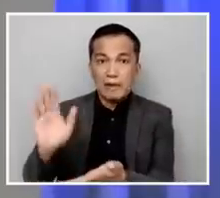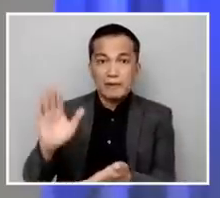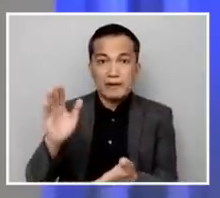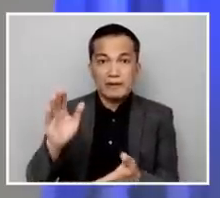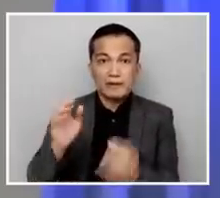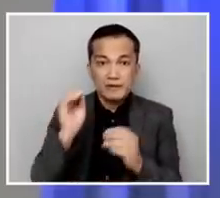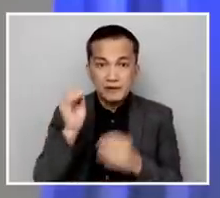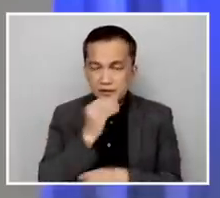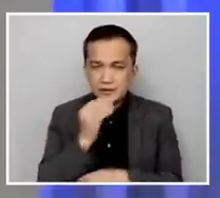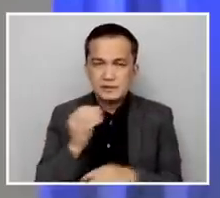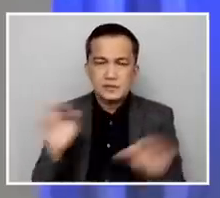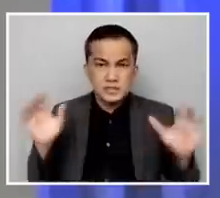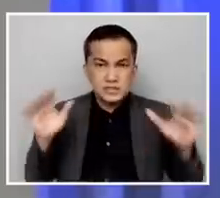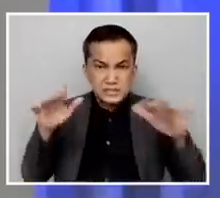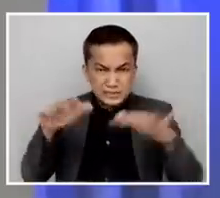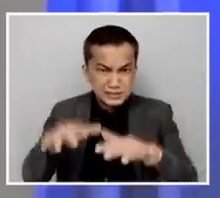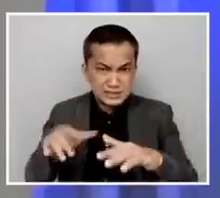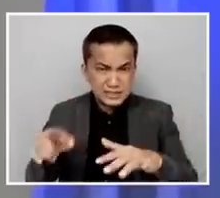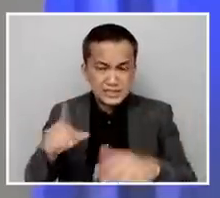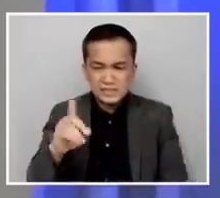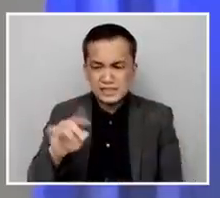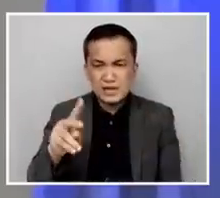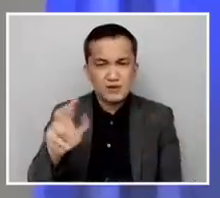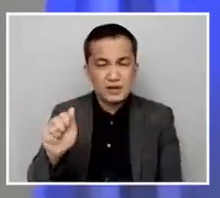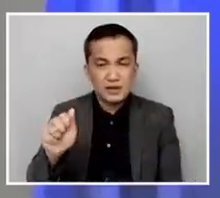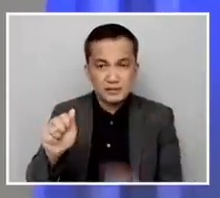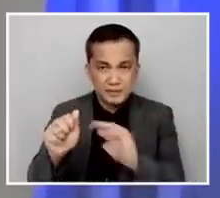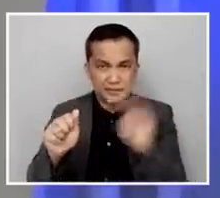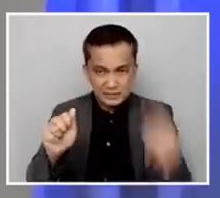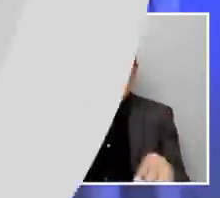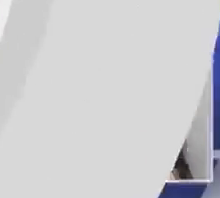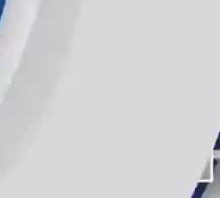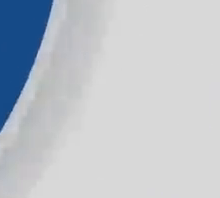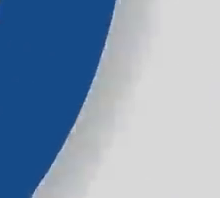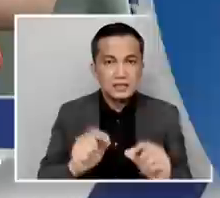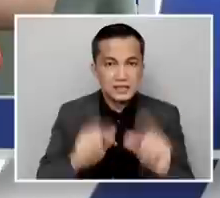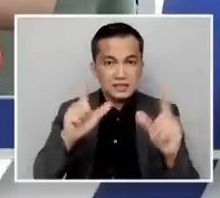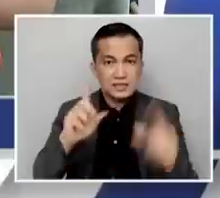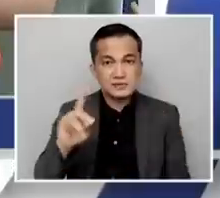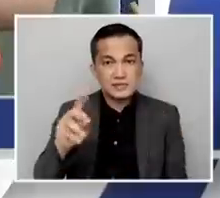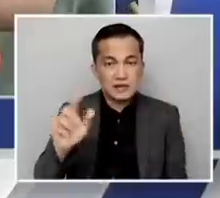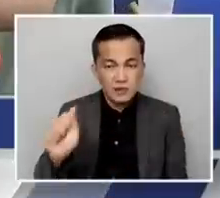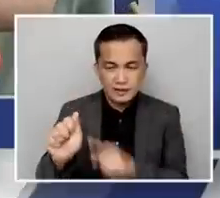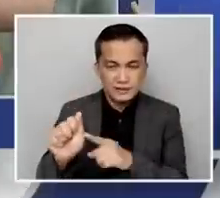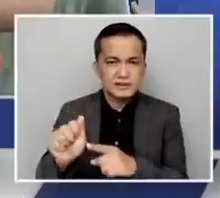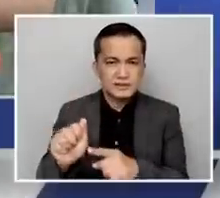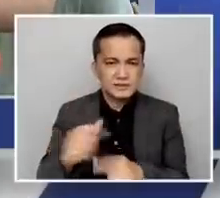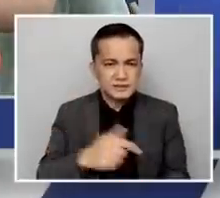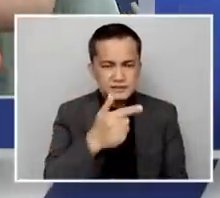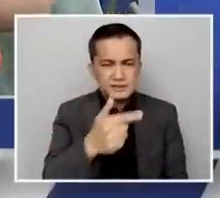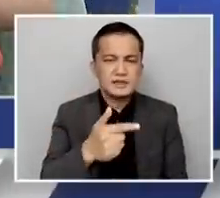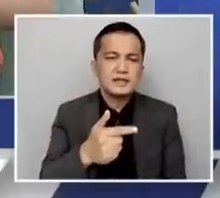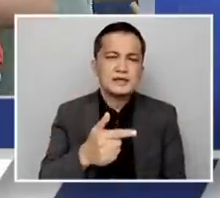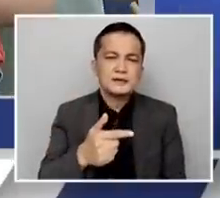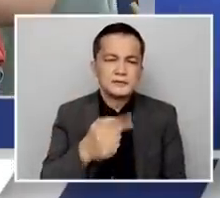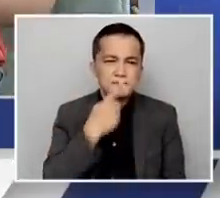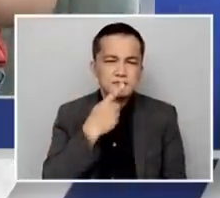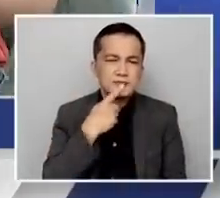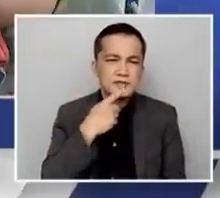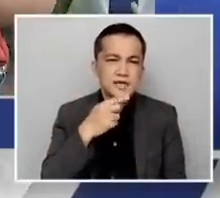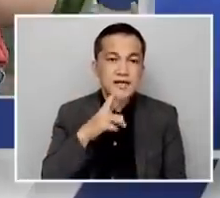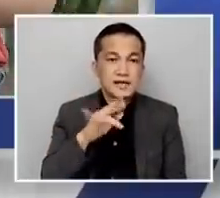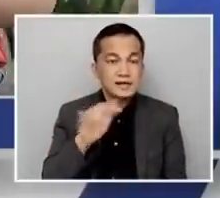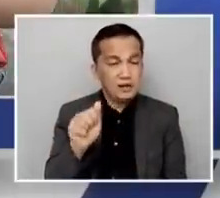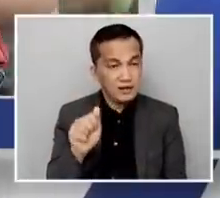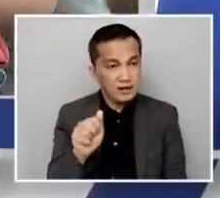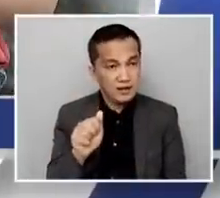dagsa pa rin ang mga mamimili sa Dangwa, Maynila. At live mula sa Dangwa, nagpapatrol si Raya Kapulong. Raya, may mga